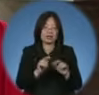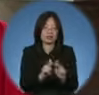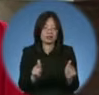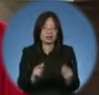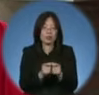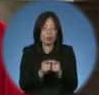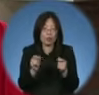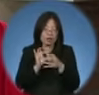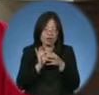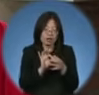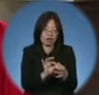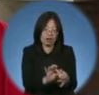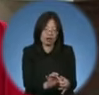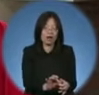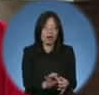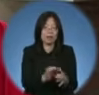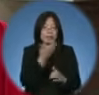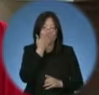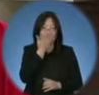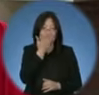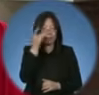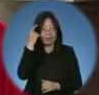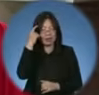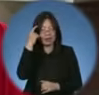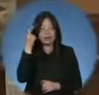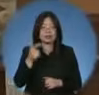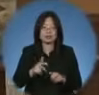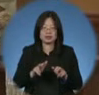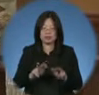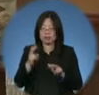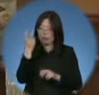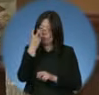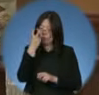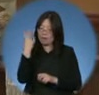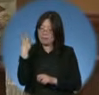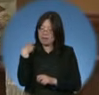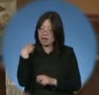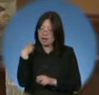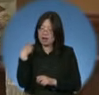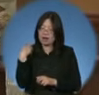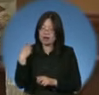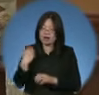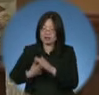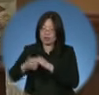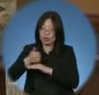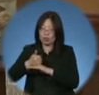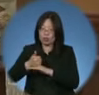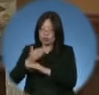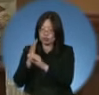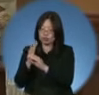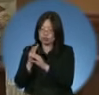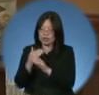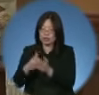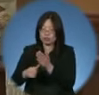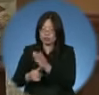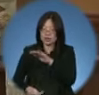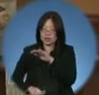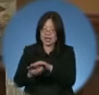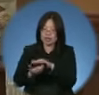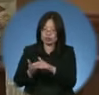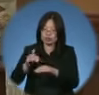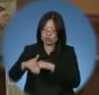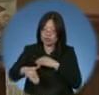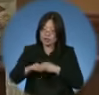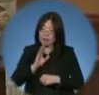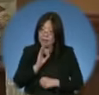것들이 오래 지속되겠다 이런 생각이 좀 드는데 지금 우리를 지배하고 있는 가치관 성공지상주의, 물질만능주의